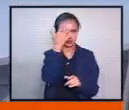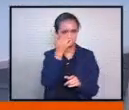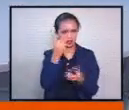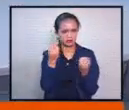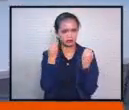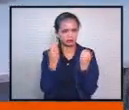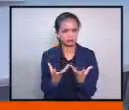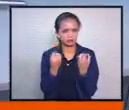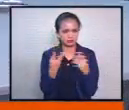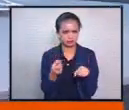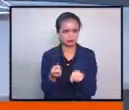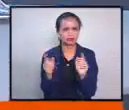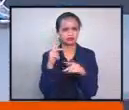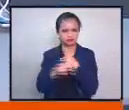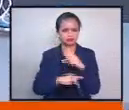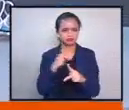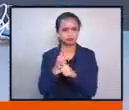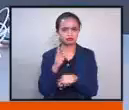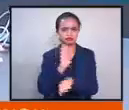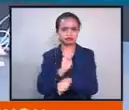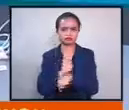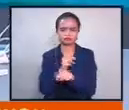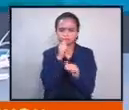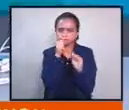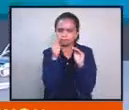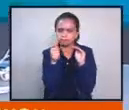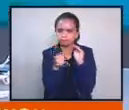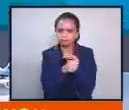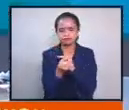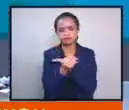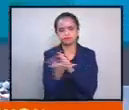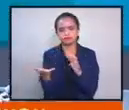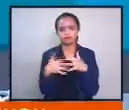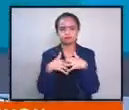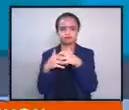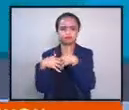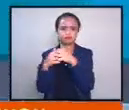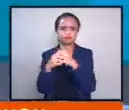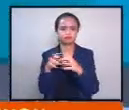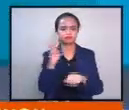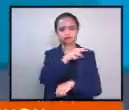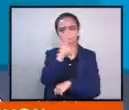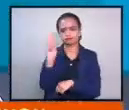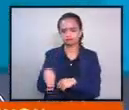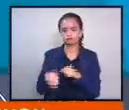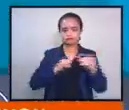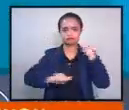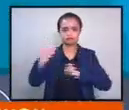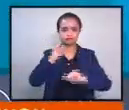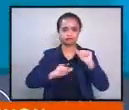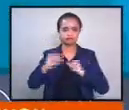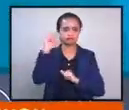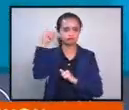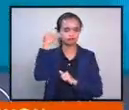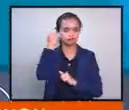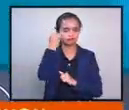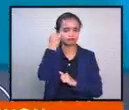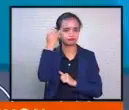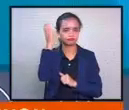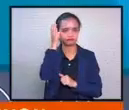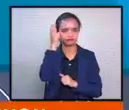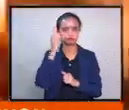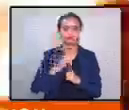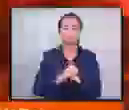dumarami ang mga ganitong klase ng negosyo itinatago sa ilang establishmento sa Metro Manila. Umaksyon si JC